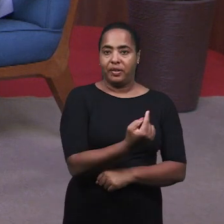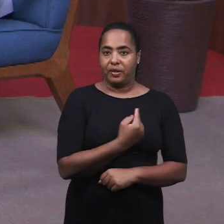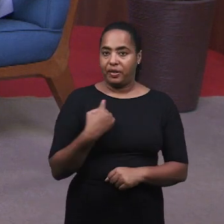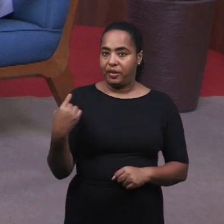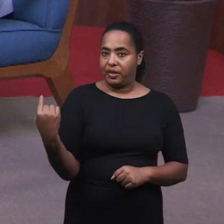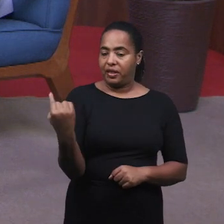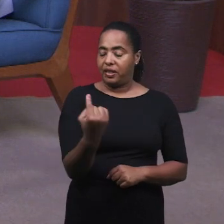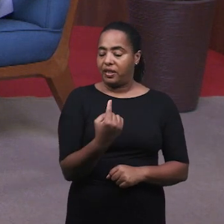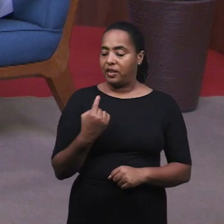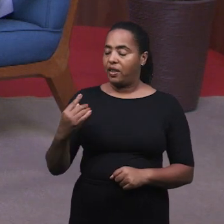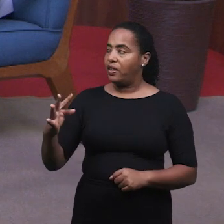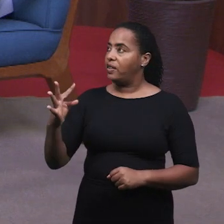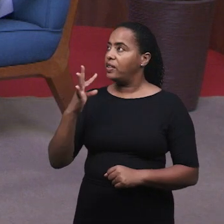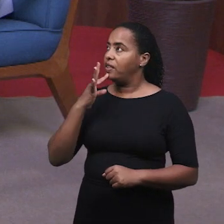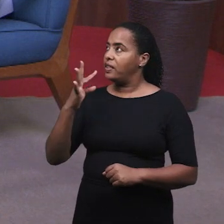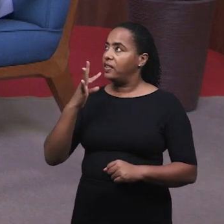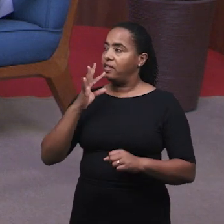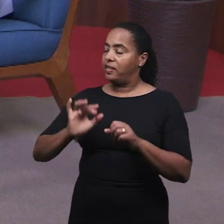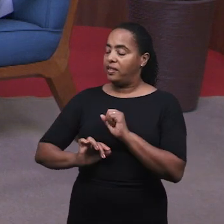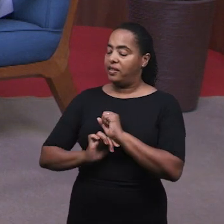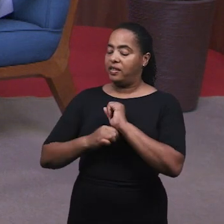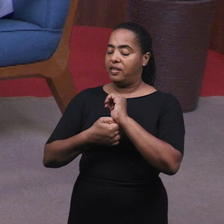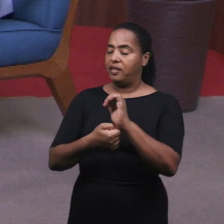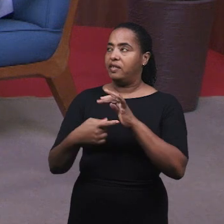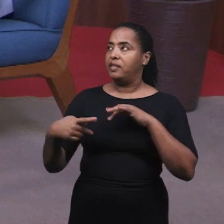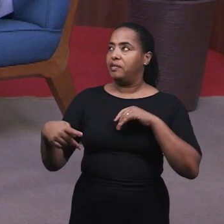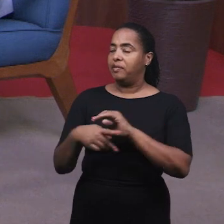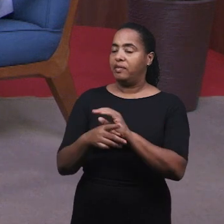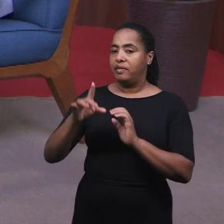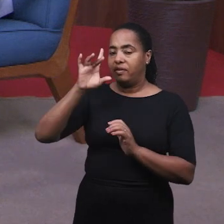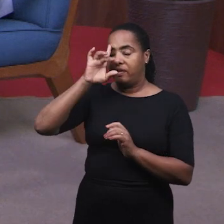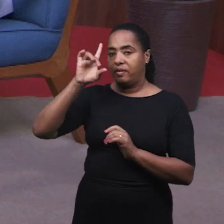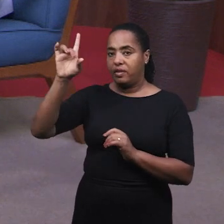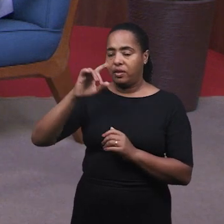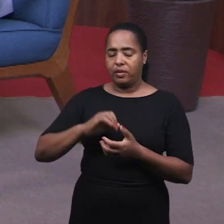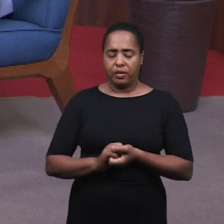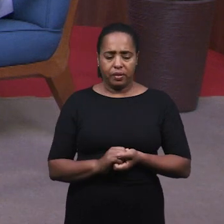que nous nous tournons tellement